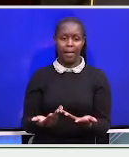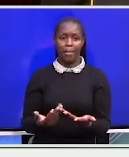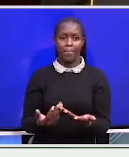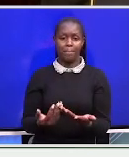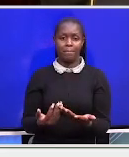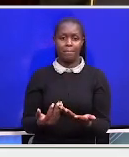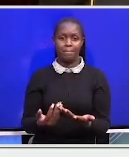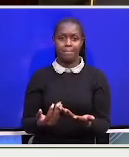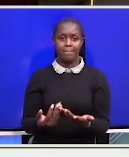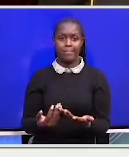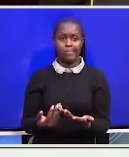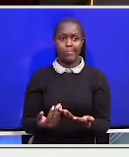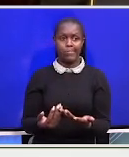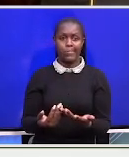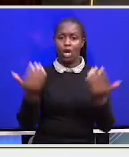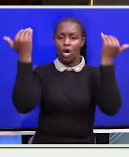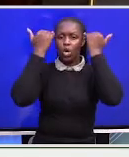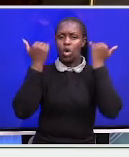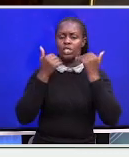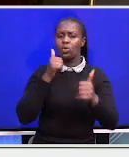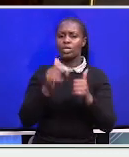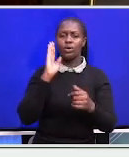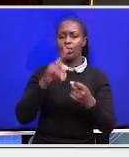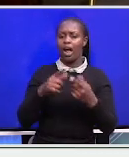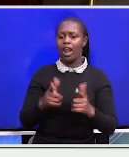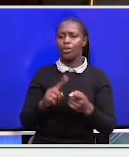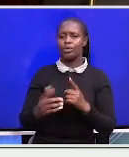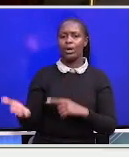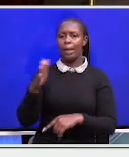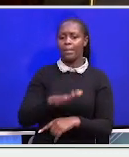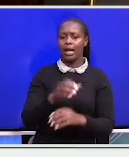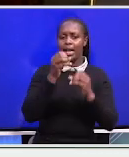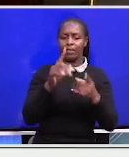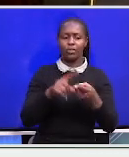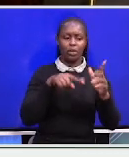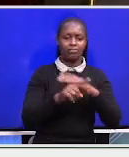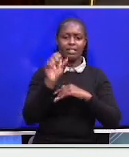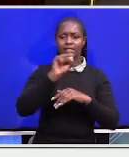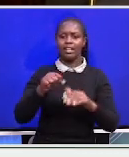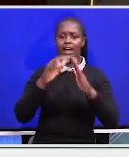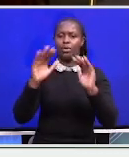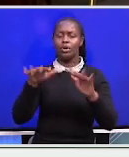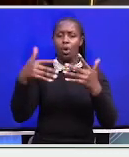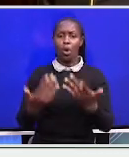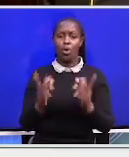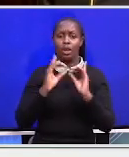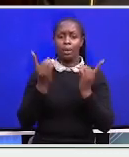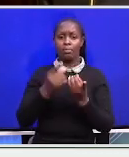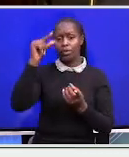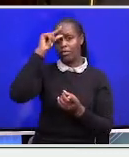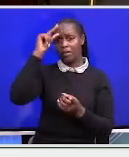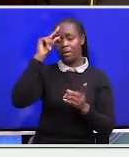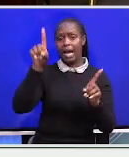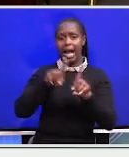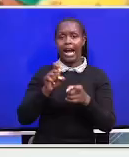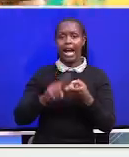hapa? Koti gani itakurudisha hapa ufikirio utaweza kuingia State House au kuingia katika idara za serikali kama katibu